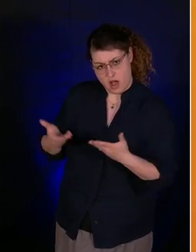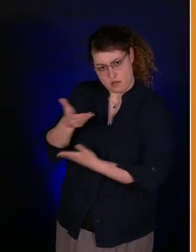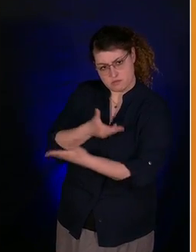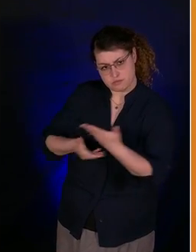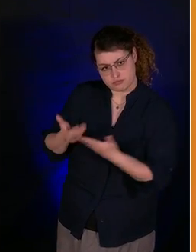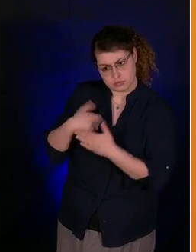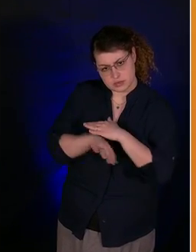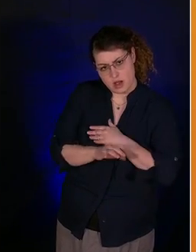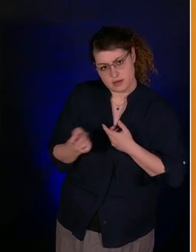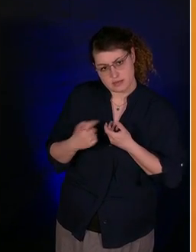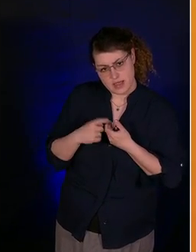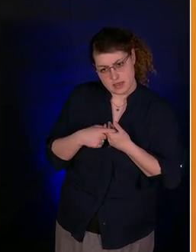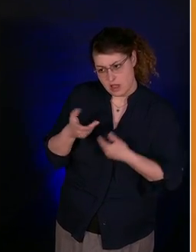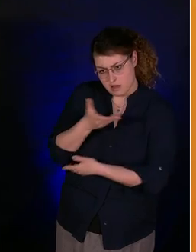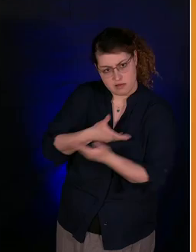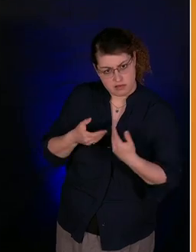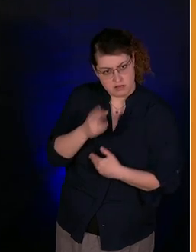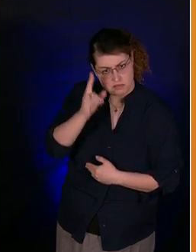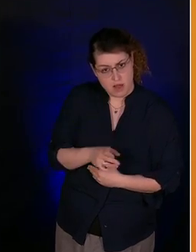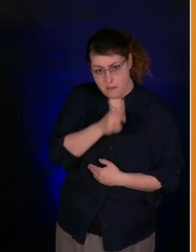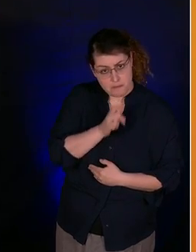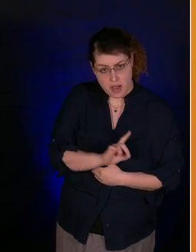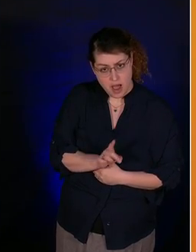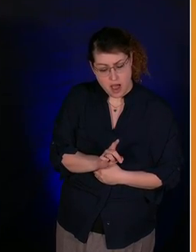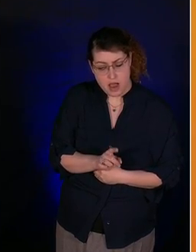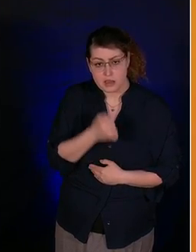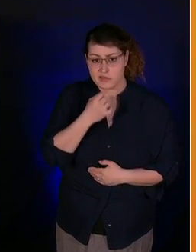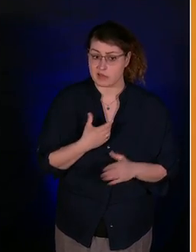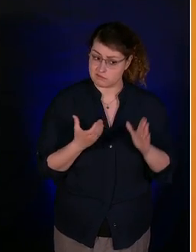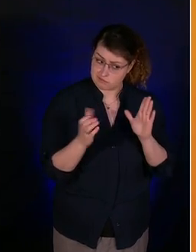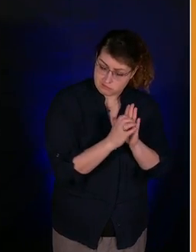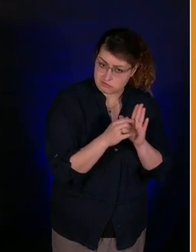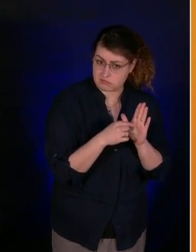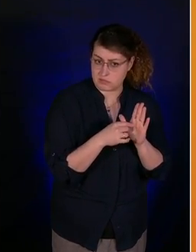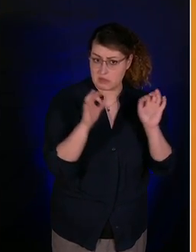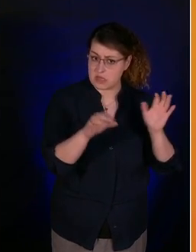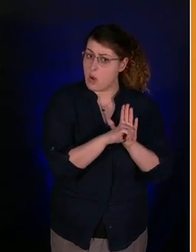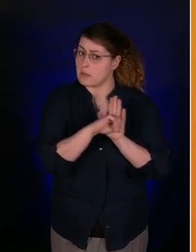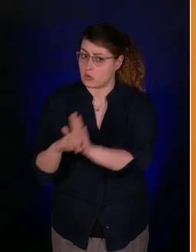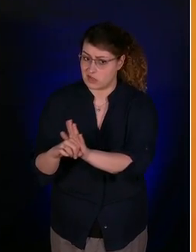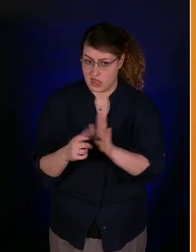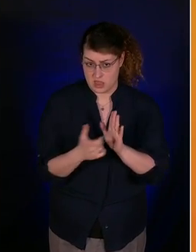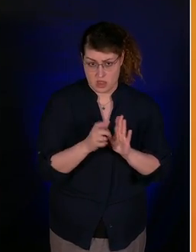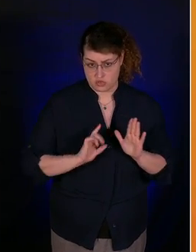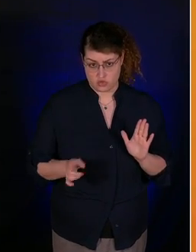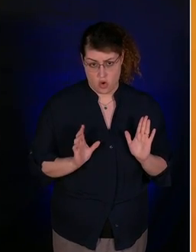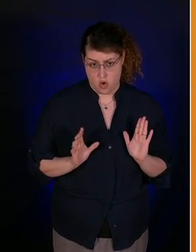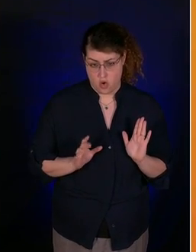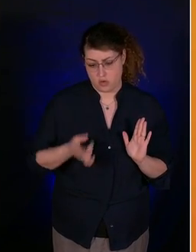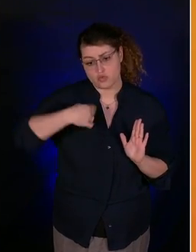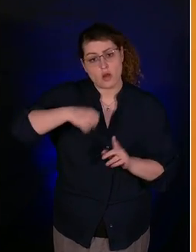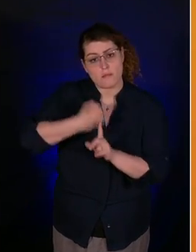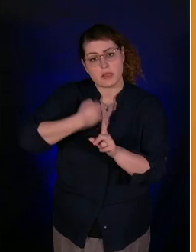les syndicats, et pour cause, cette notion n'ayant pas été affichée comme une priorité. Les militants CGT